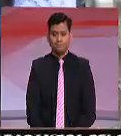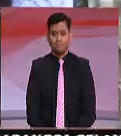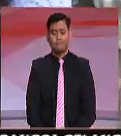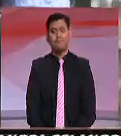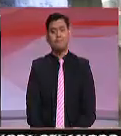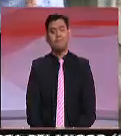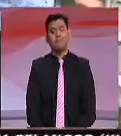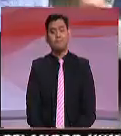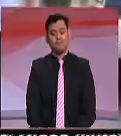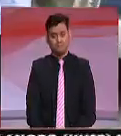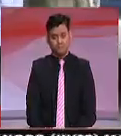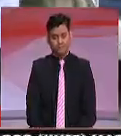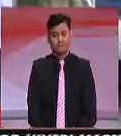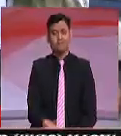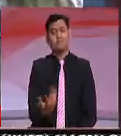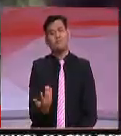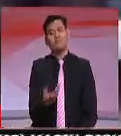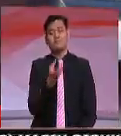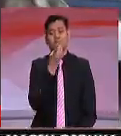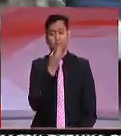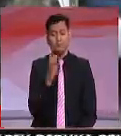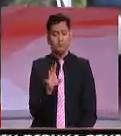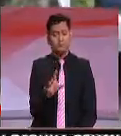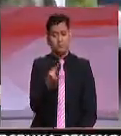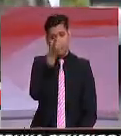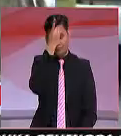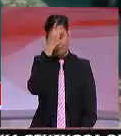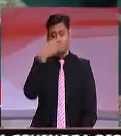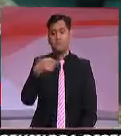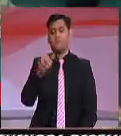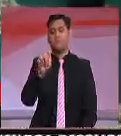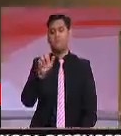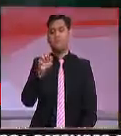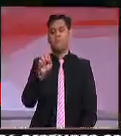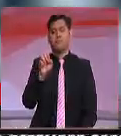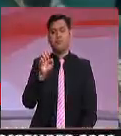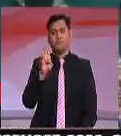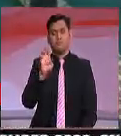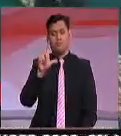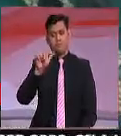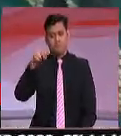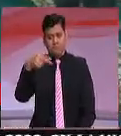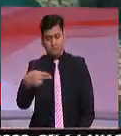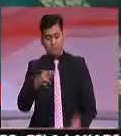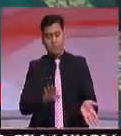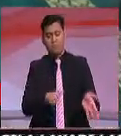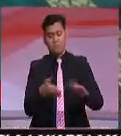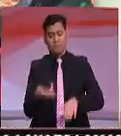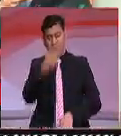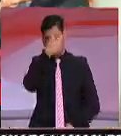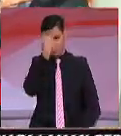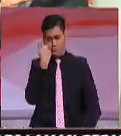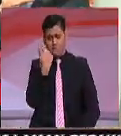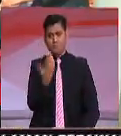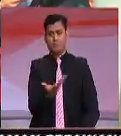Hai sebentar itu jenazah Alifa 5 Negeri Datuk house buah Osman yang meninggal dunia semalam Akibat serangan jantung selama